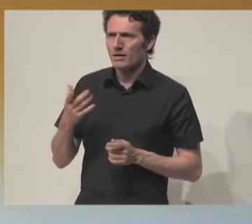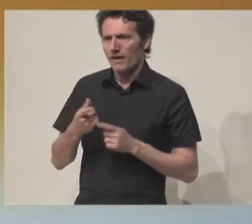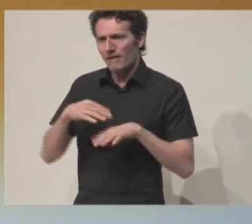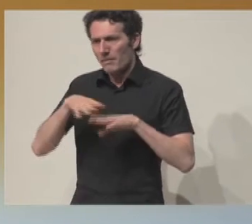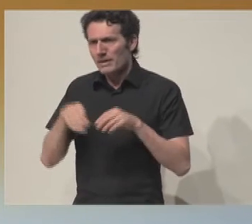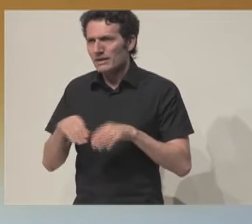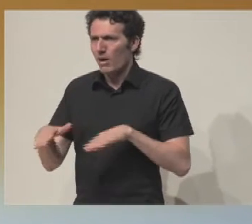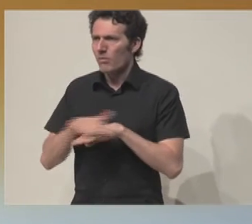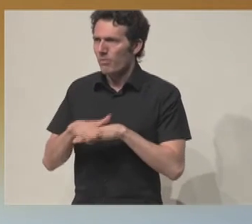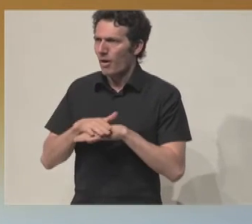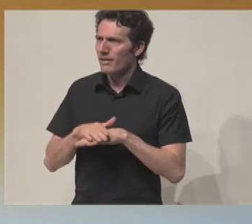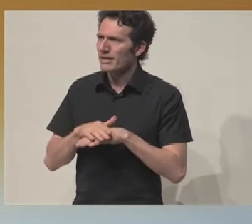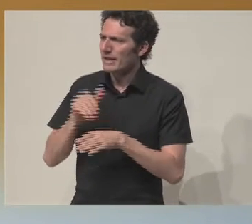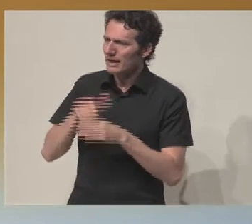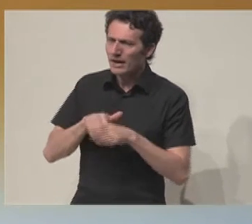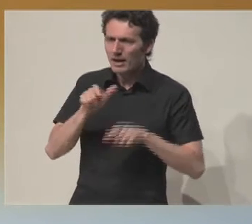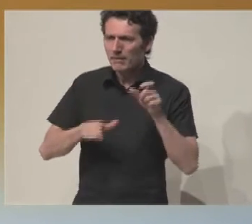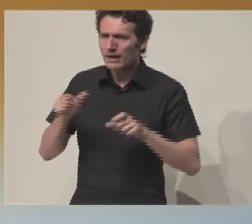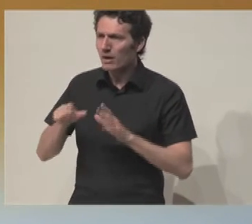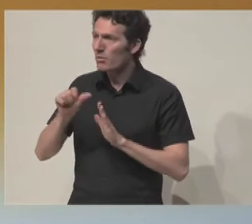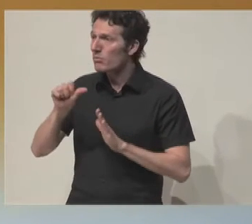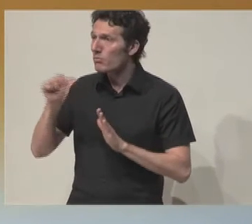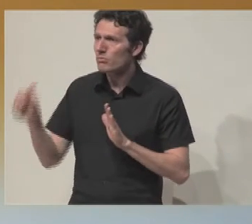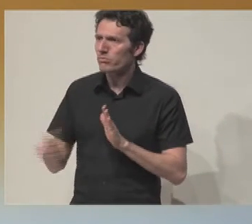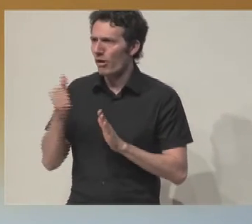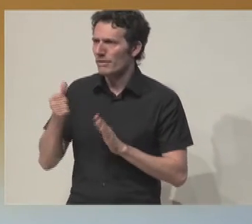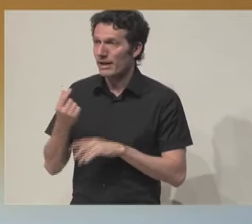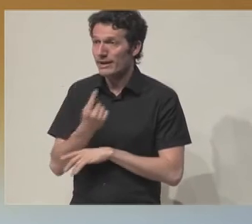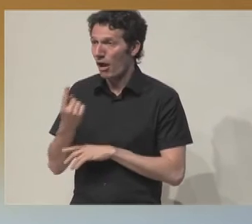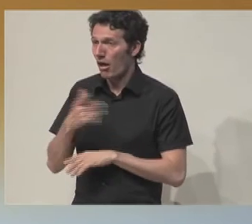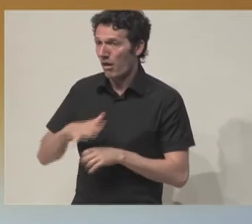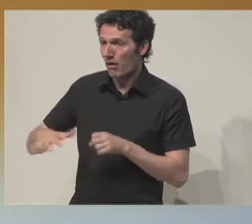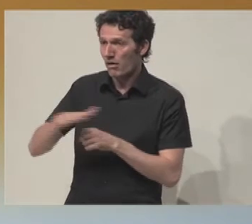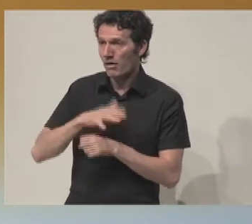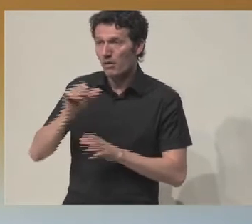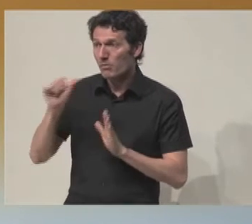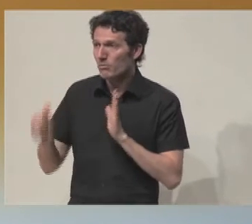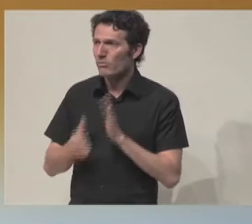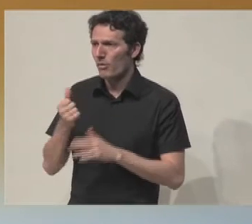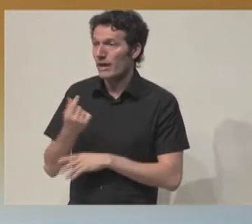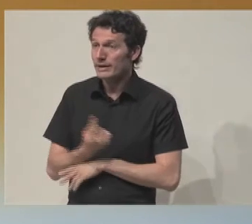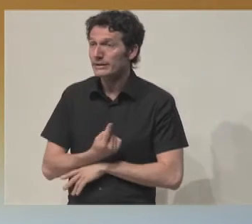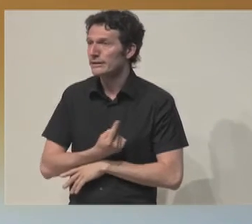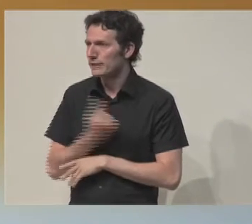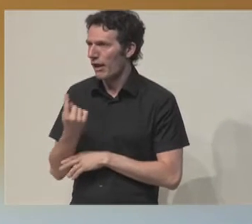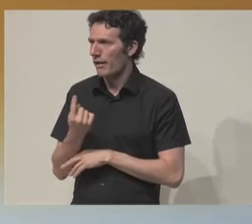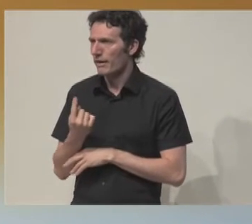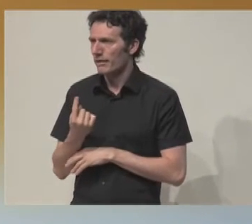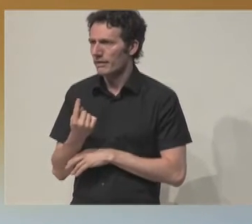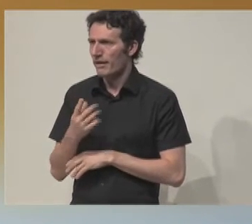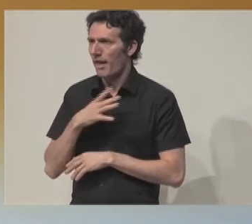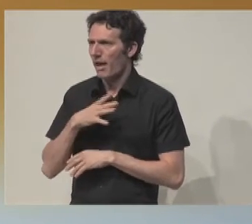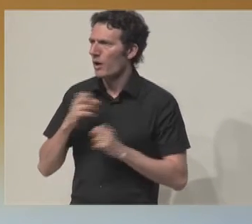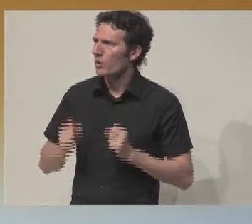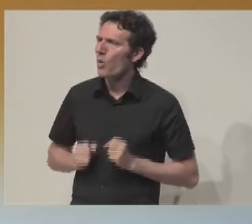politique de ceux qui les premiers et seuls les premiers et seuls ont eu le courage